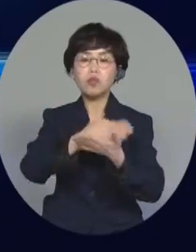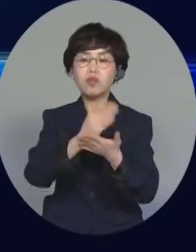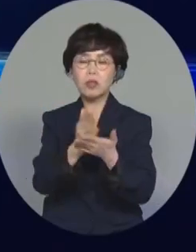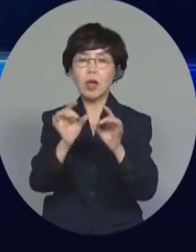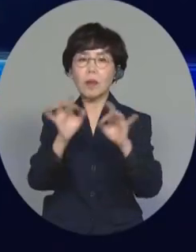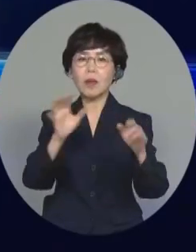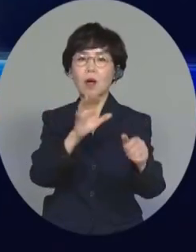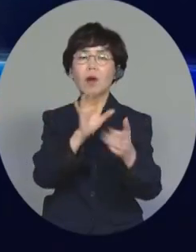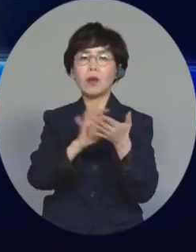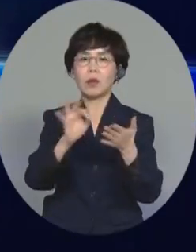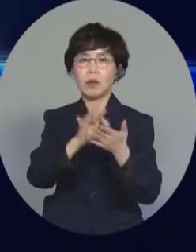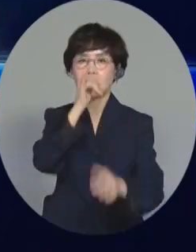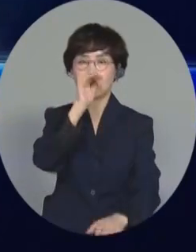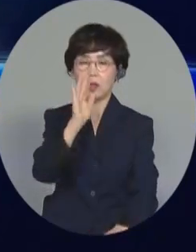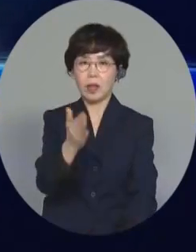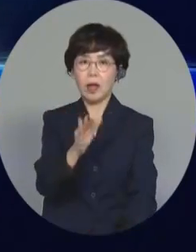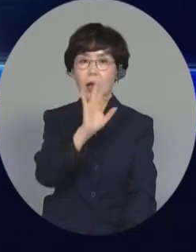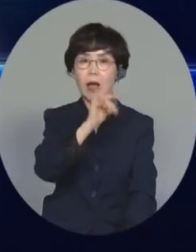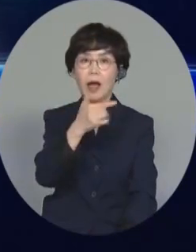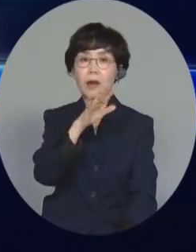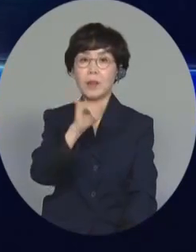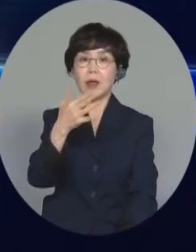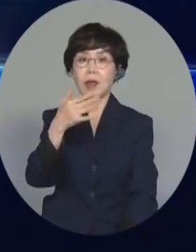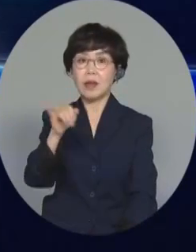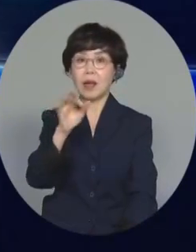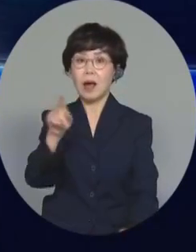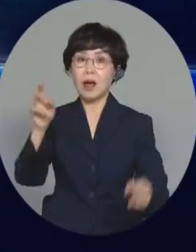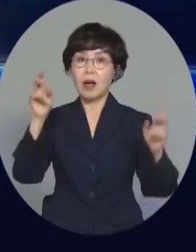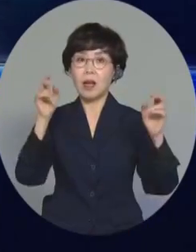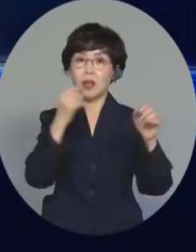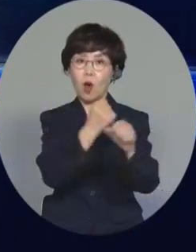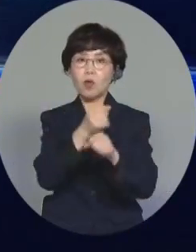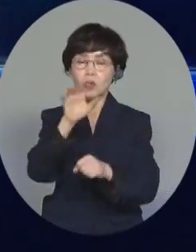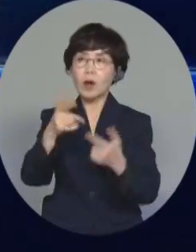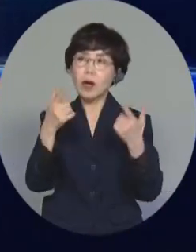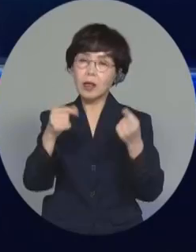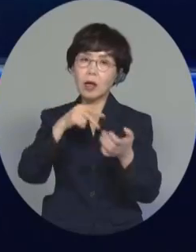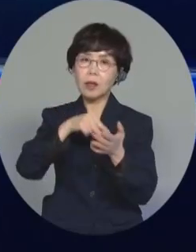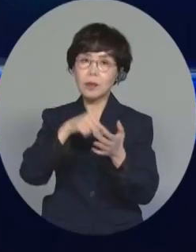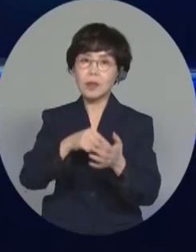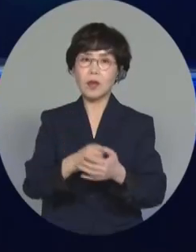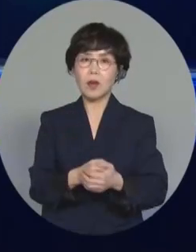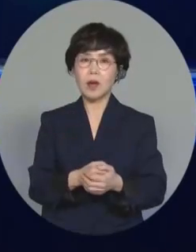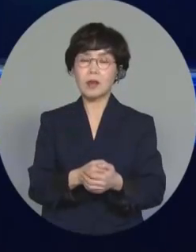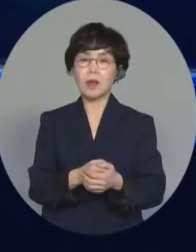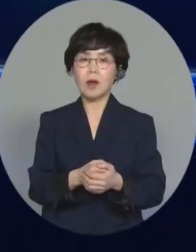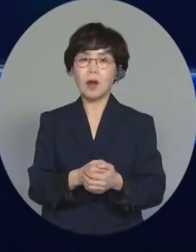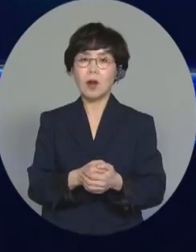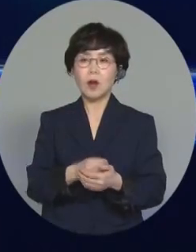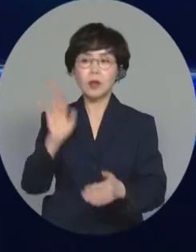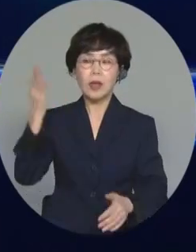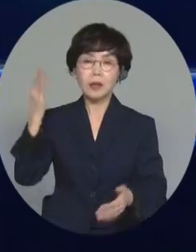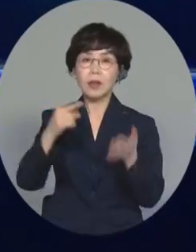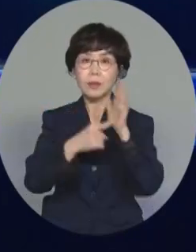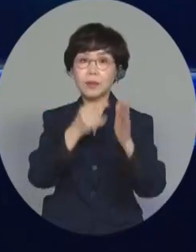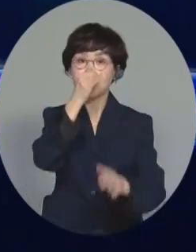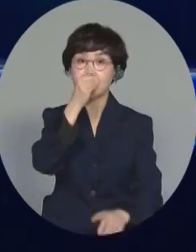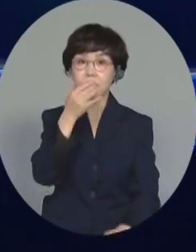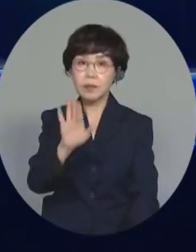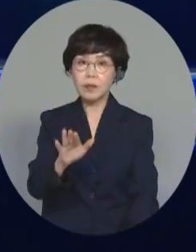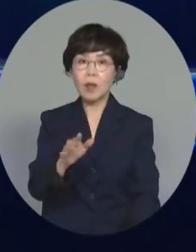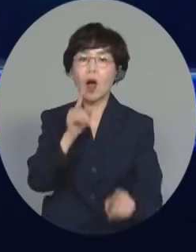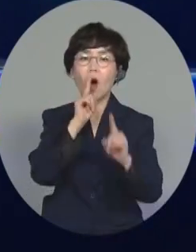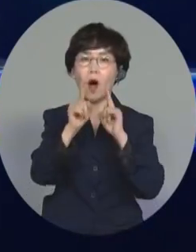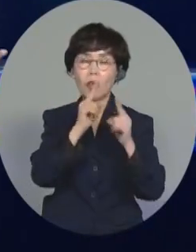해야 합니다. 엔비디아가 이런 측면에서 최근에 칩 니모 출시를 발표했습니다. 그래서 이